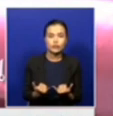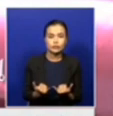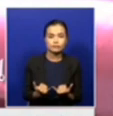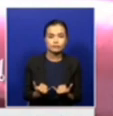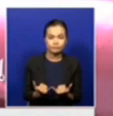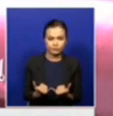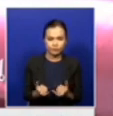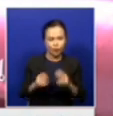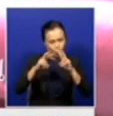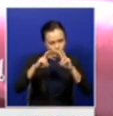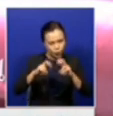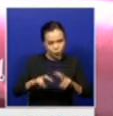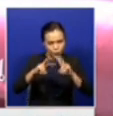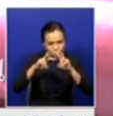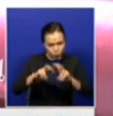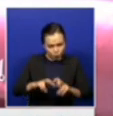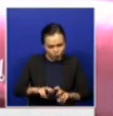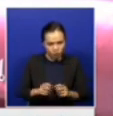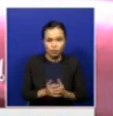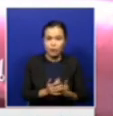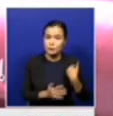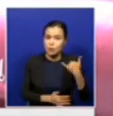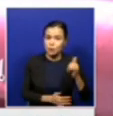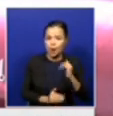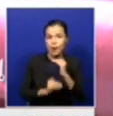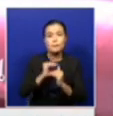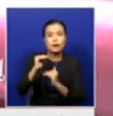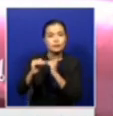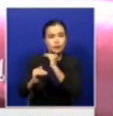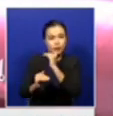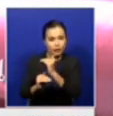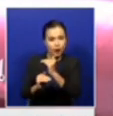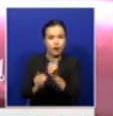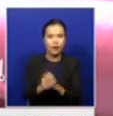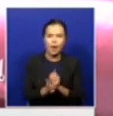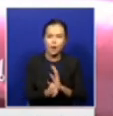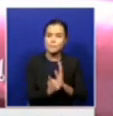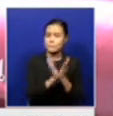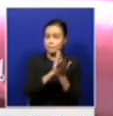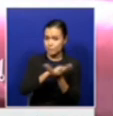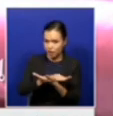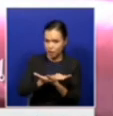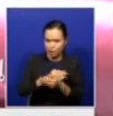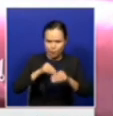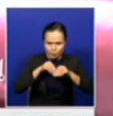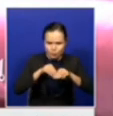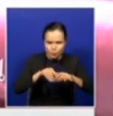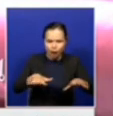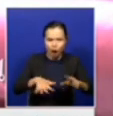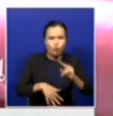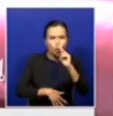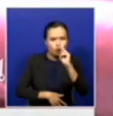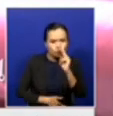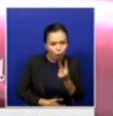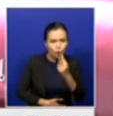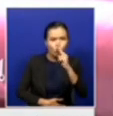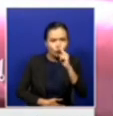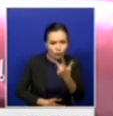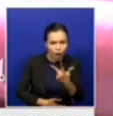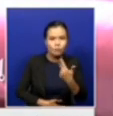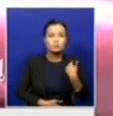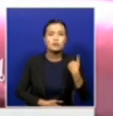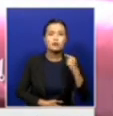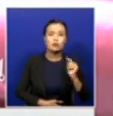วิเคราะห์กันเยอะแยะนะครับอาจจะมีการพัฒนาอาจจะมีกลายพันธุ์อาจจะมีการระบาดเกิดขึ้นอีกสิ่งเหล่านี้